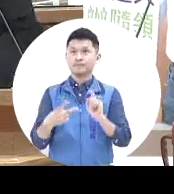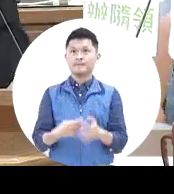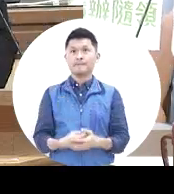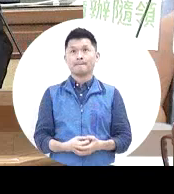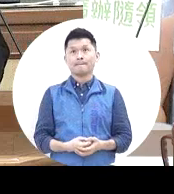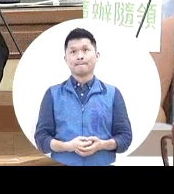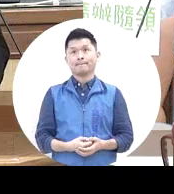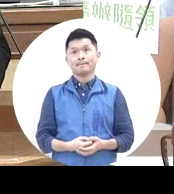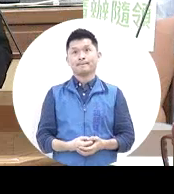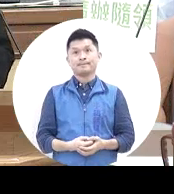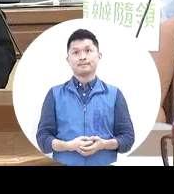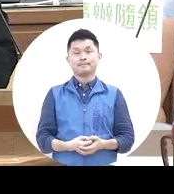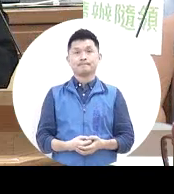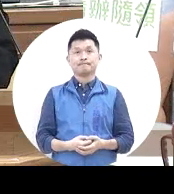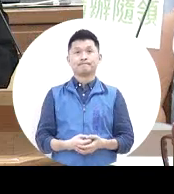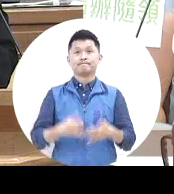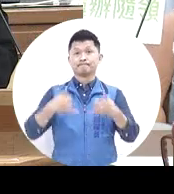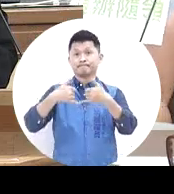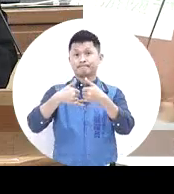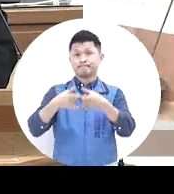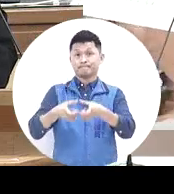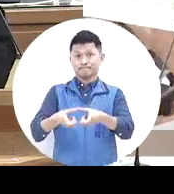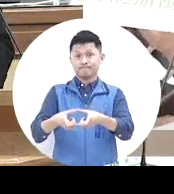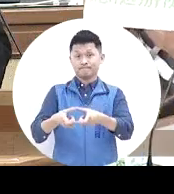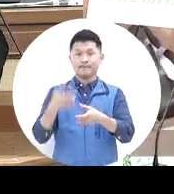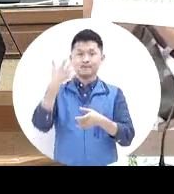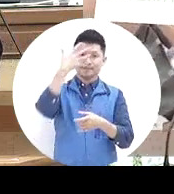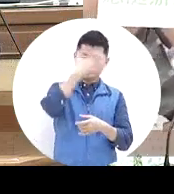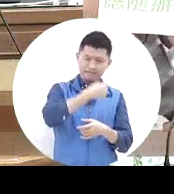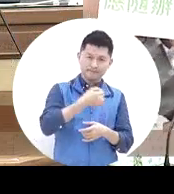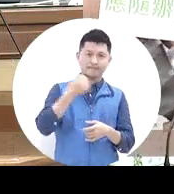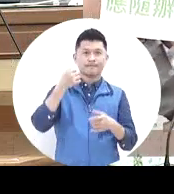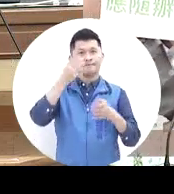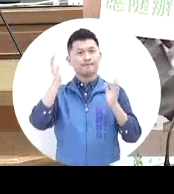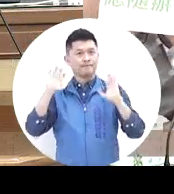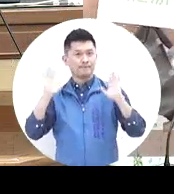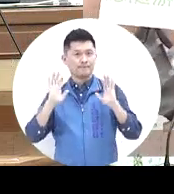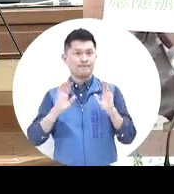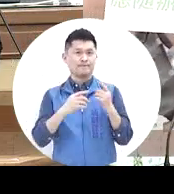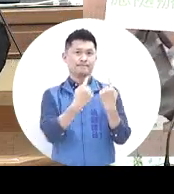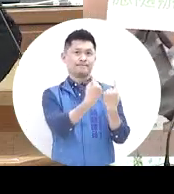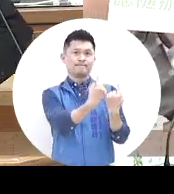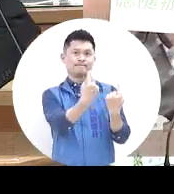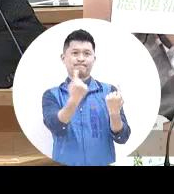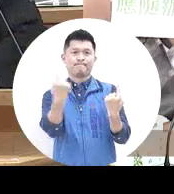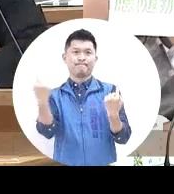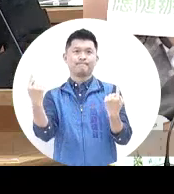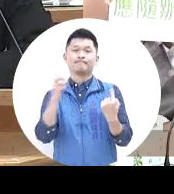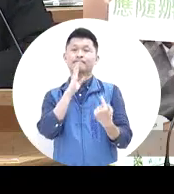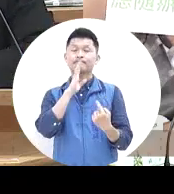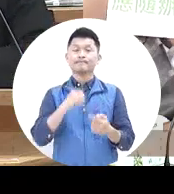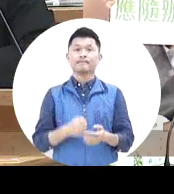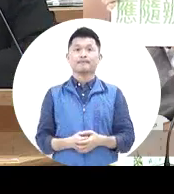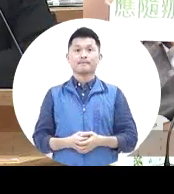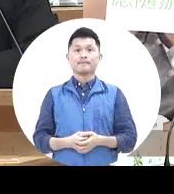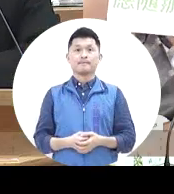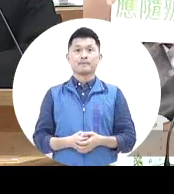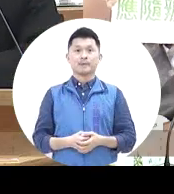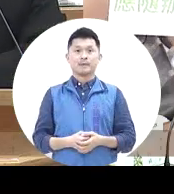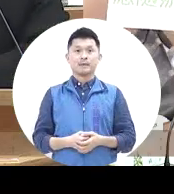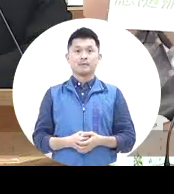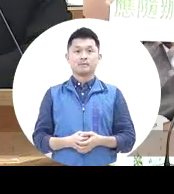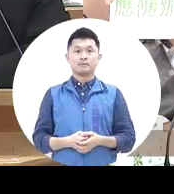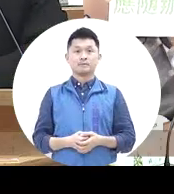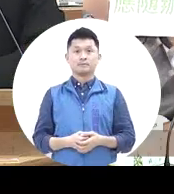咱的健保卡，不管老大人，不管囡仔，一人拢有一张。健保卡是应该吼，随到